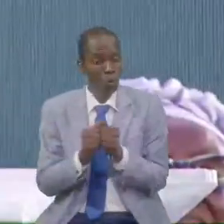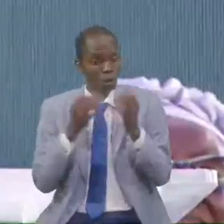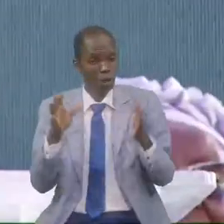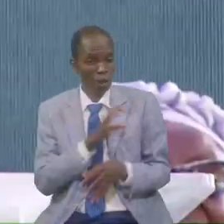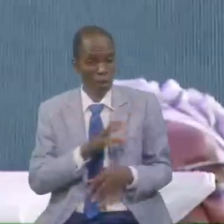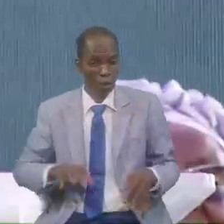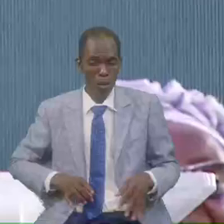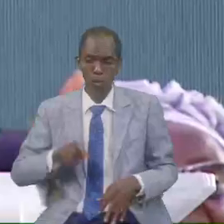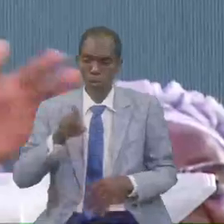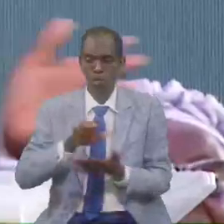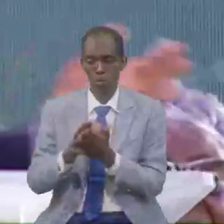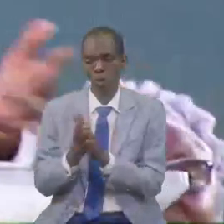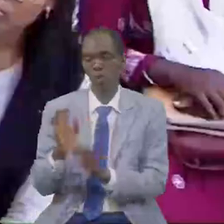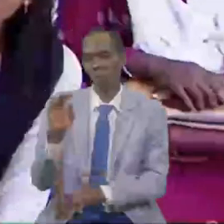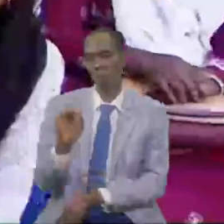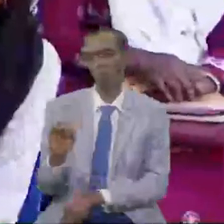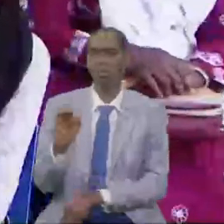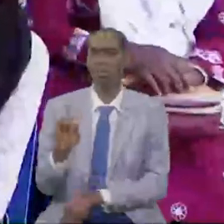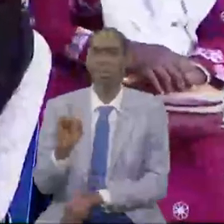Sans Christ, 0.